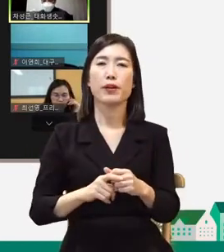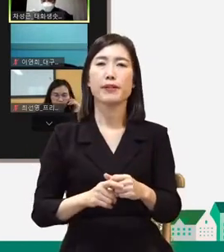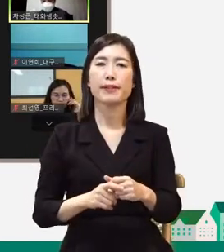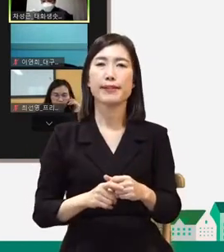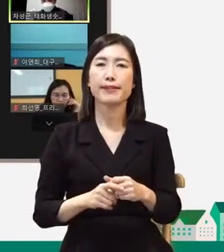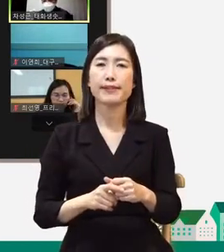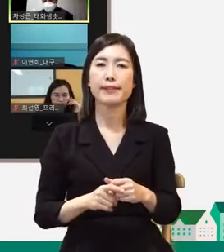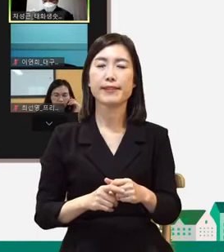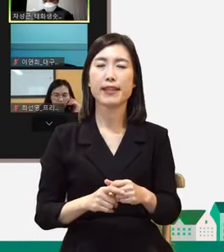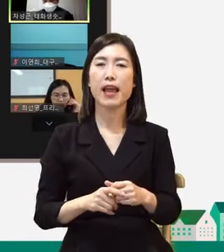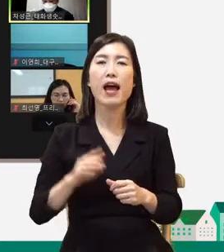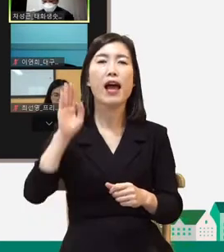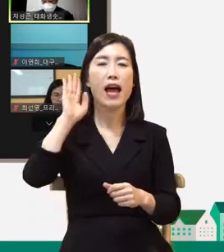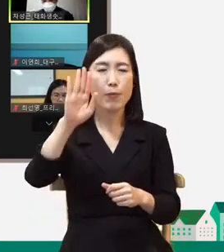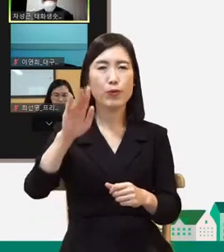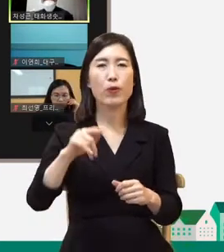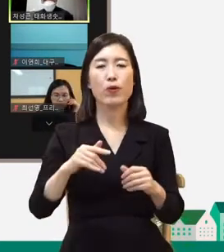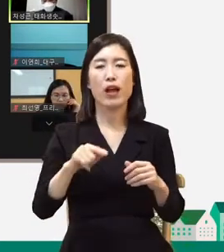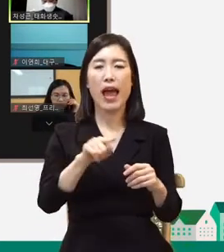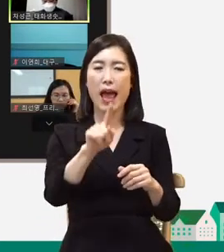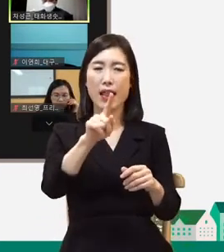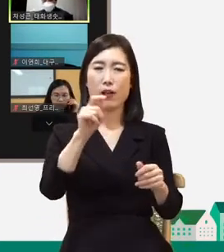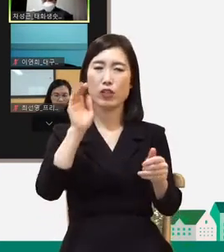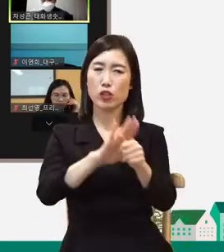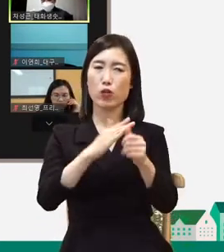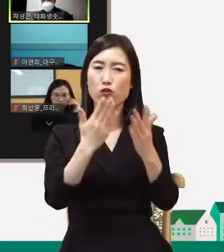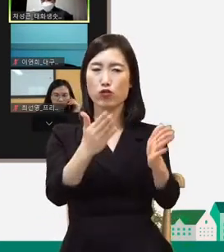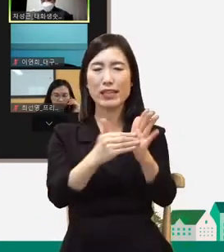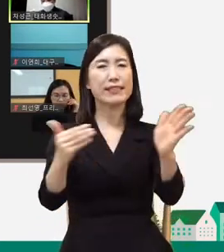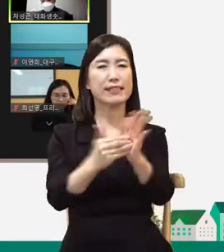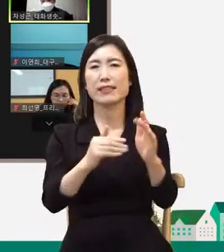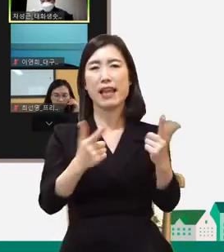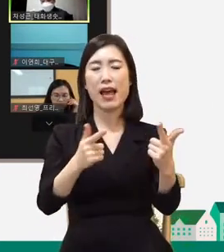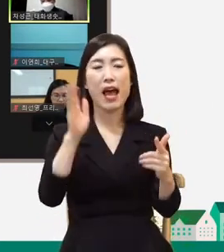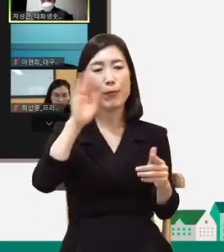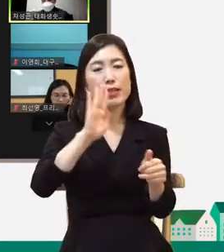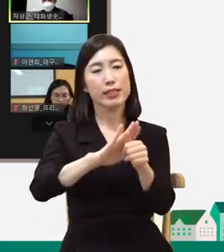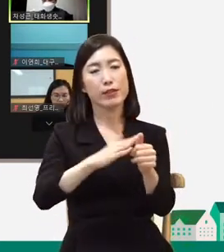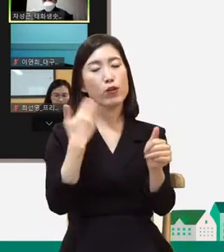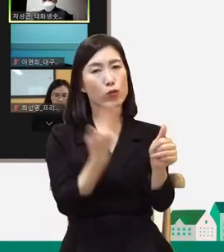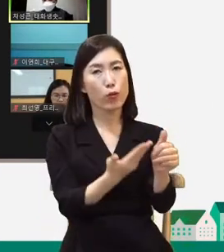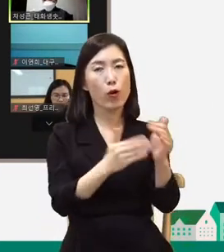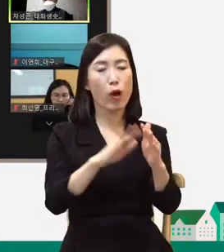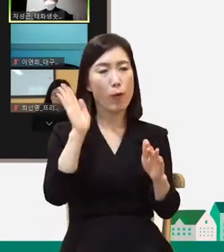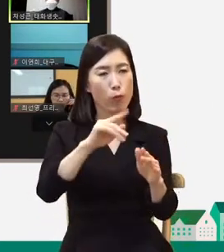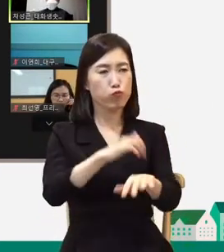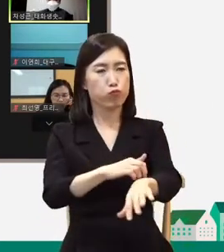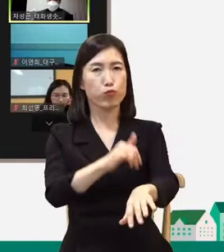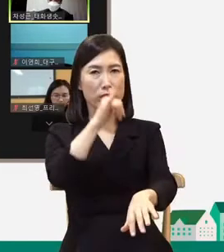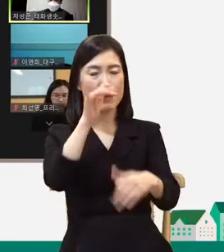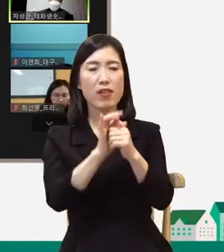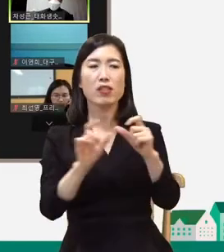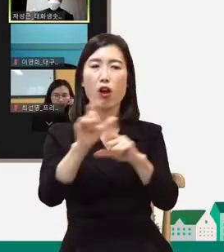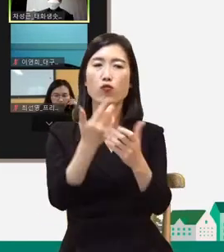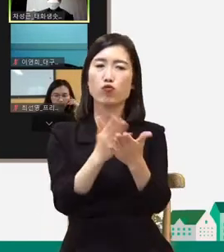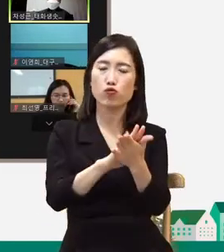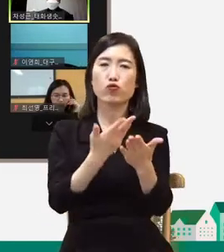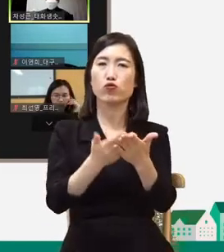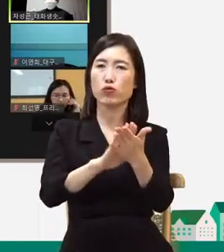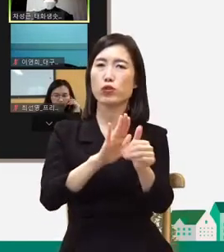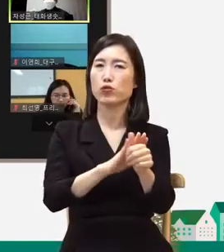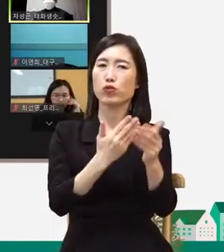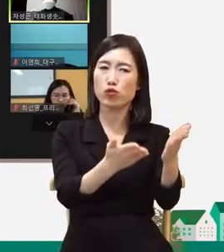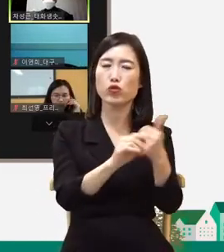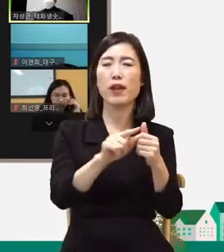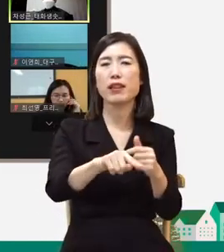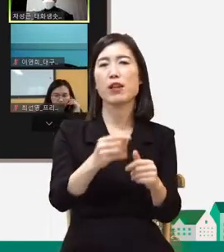그렇기 때문에 추후에도 지원스택이 발전되고 새로운 대안도 나타나게 된다면 회원들의 삶도 좀 더 윤택해지지 않을까라고